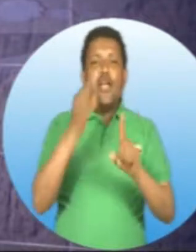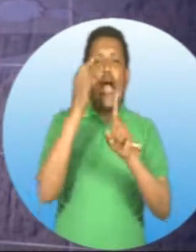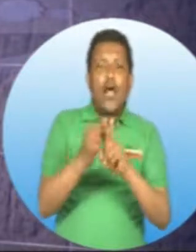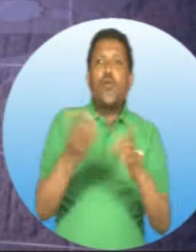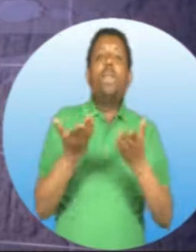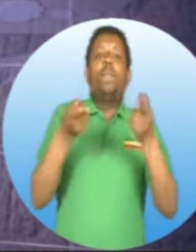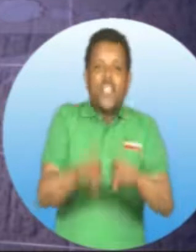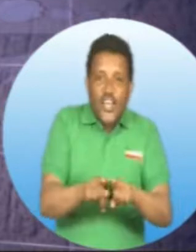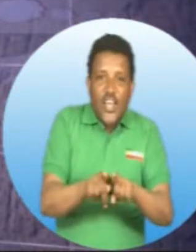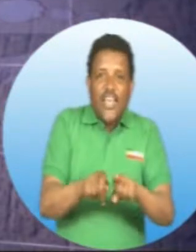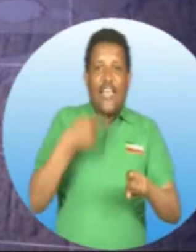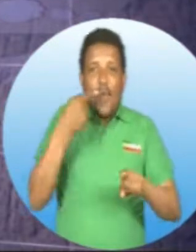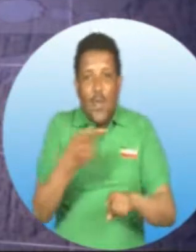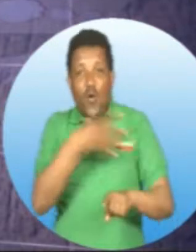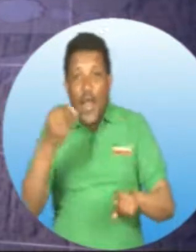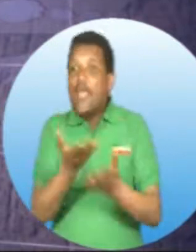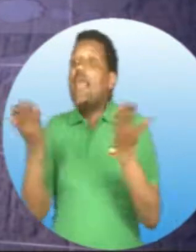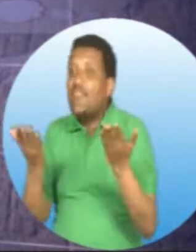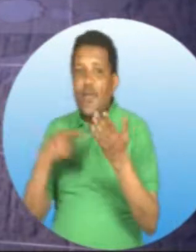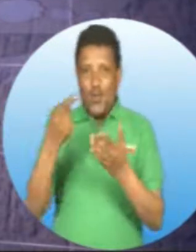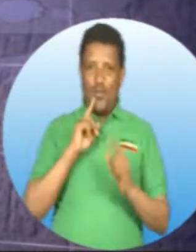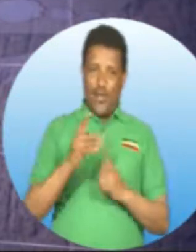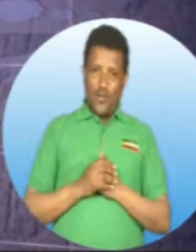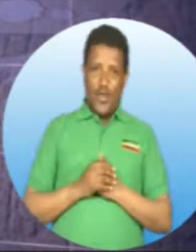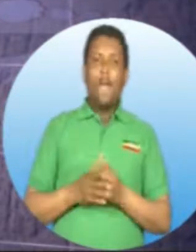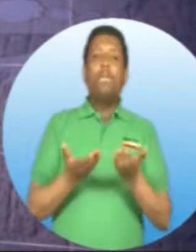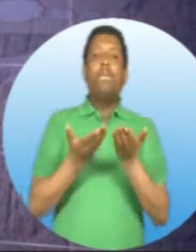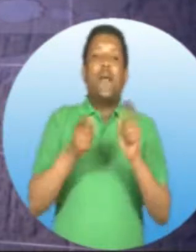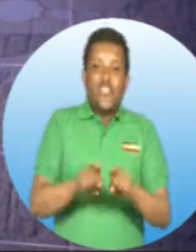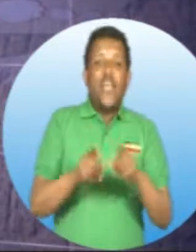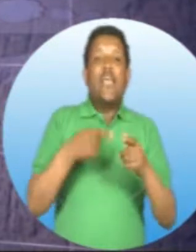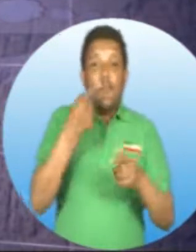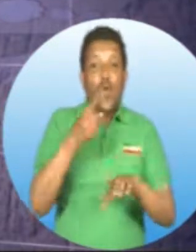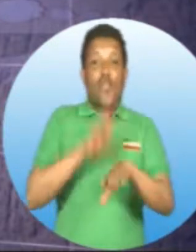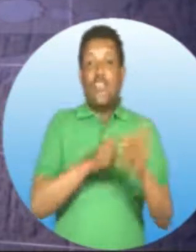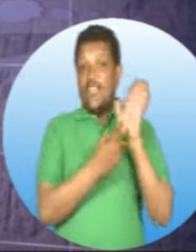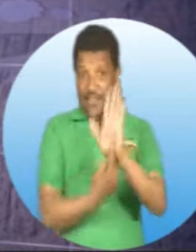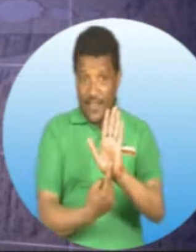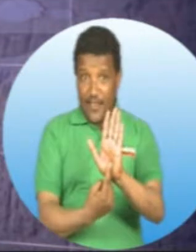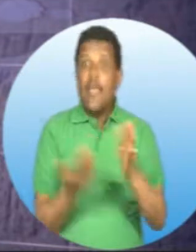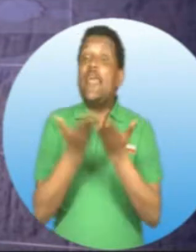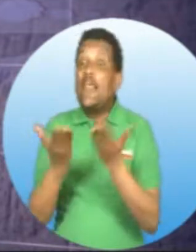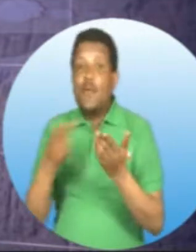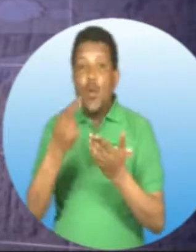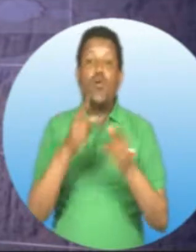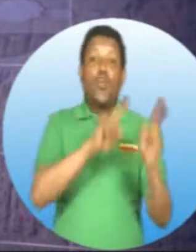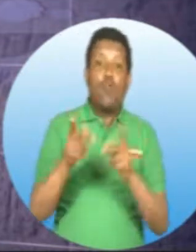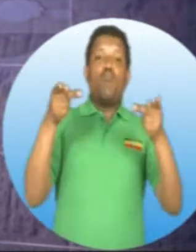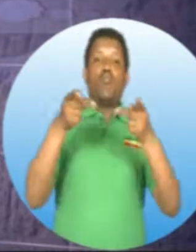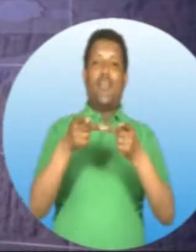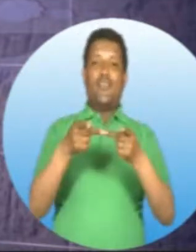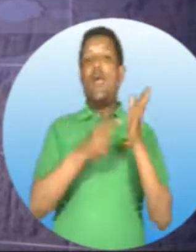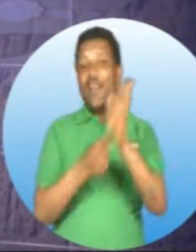ቃላቱም መቼ የሚለውና የት የሚሉት ናቸው። መቼ የሚለው ጊዜን ሲያመለክት፣ የት የሚለው